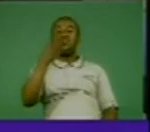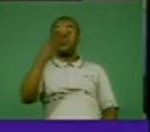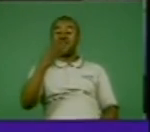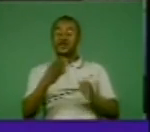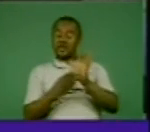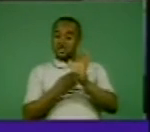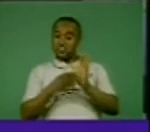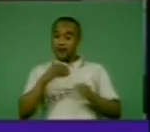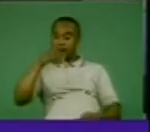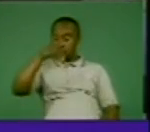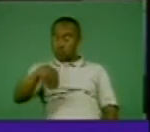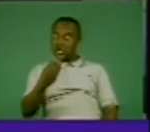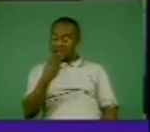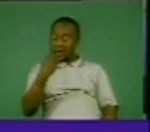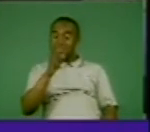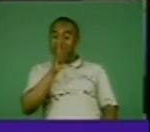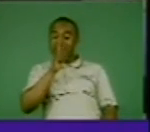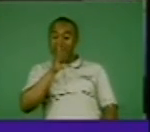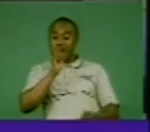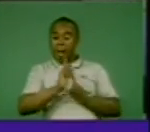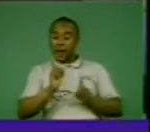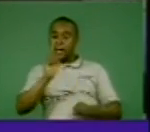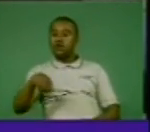siri hapana ilikuwa moja.